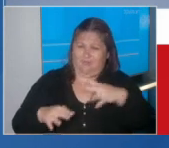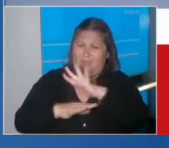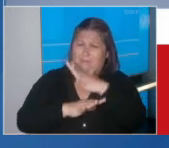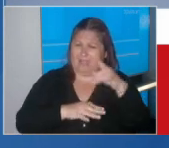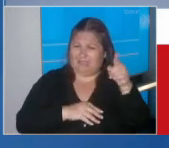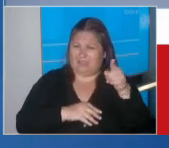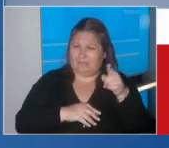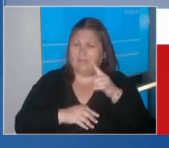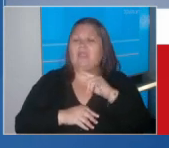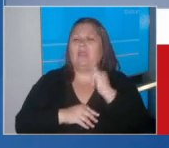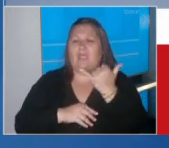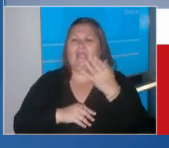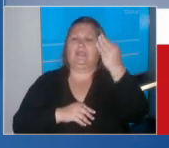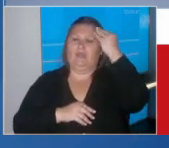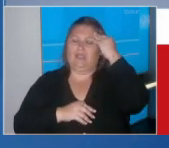אותי. כן, אני